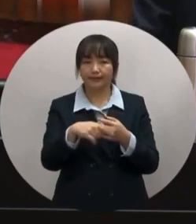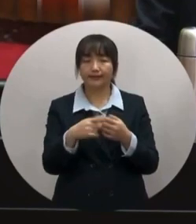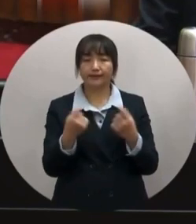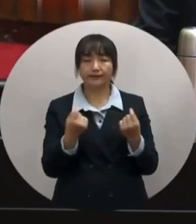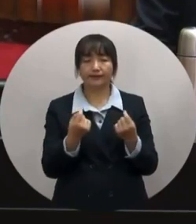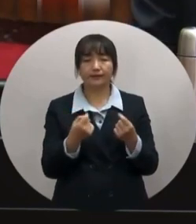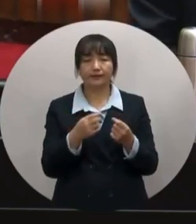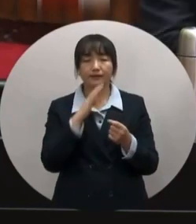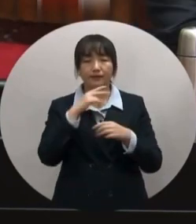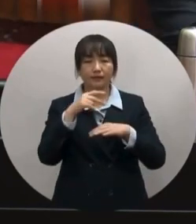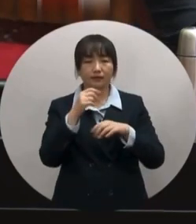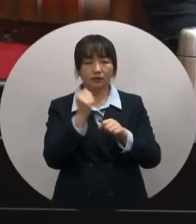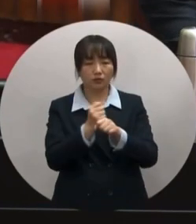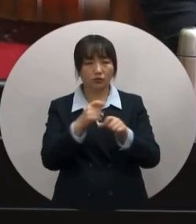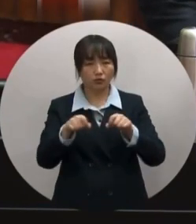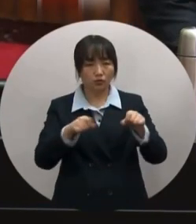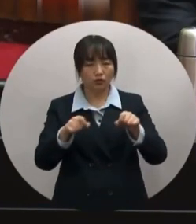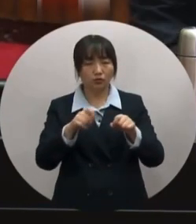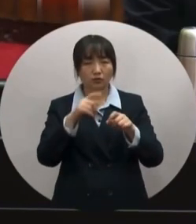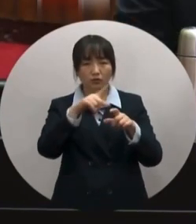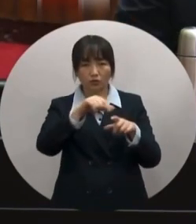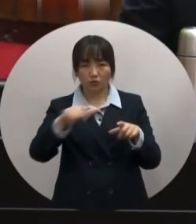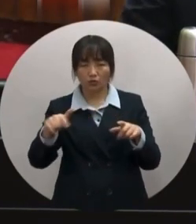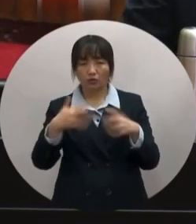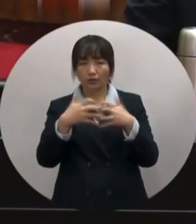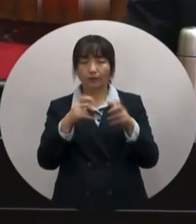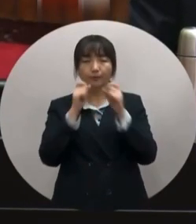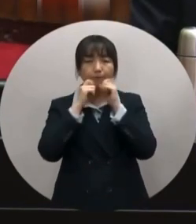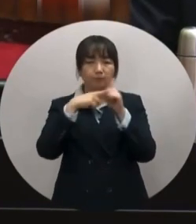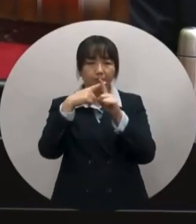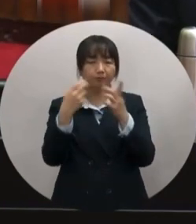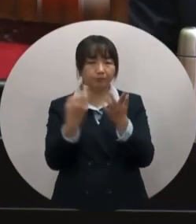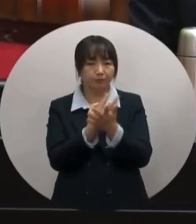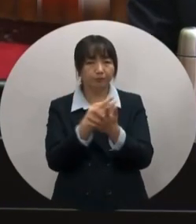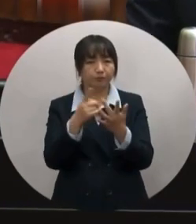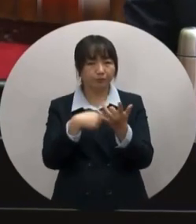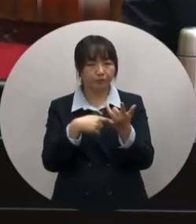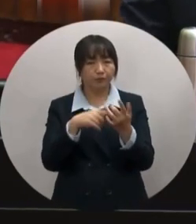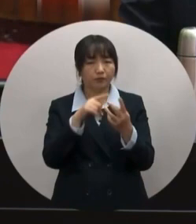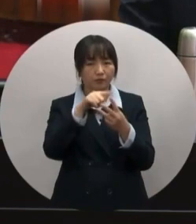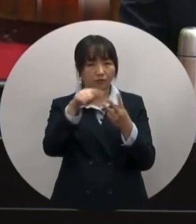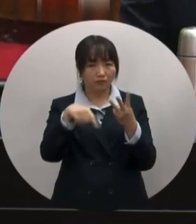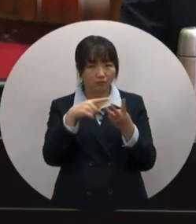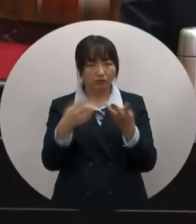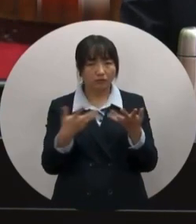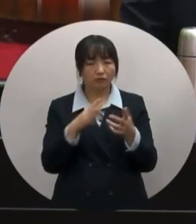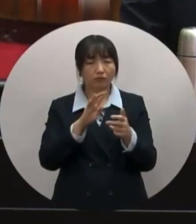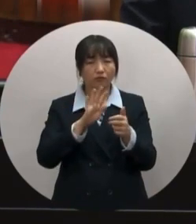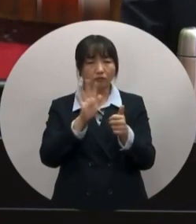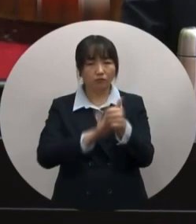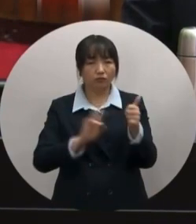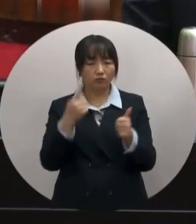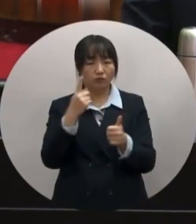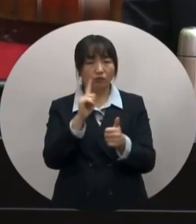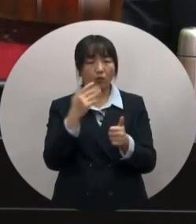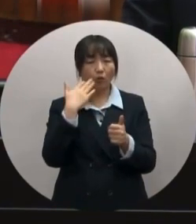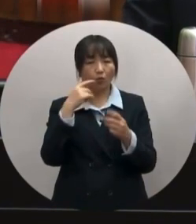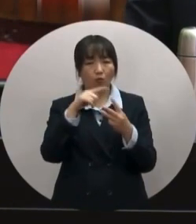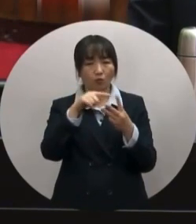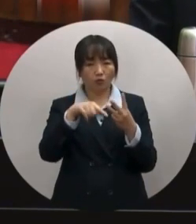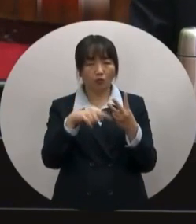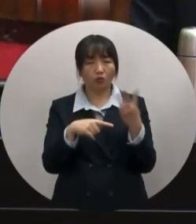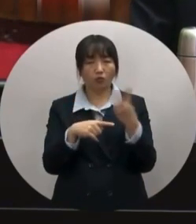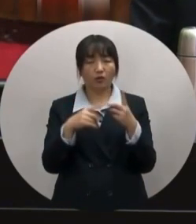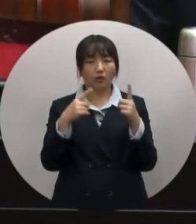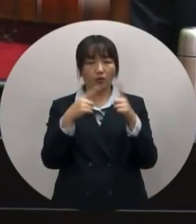這個設施的這個材料品質不夠這三個方面這個如果有任